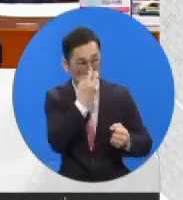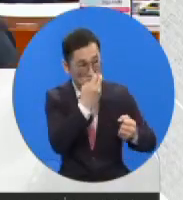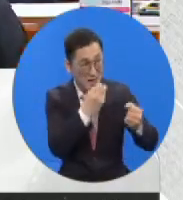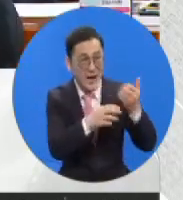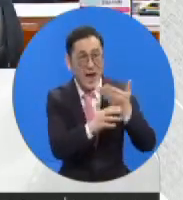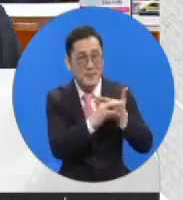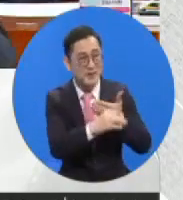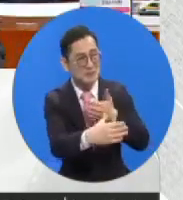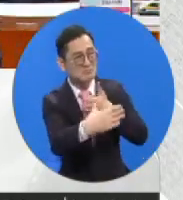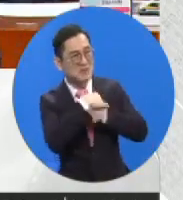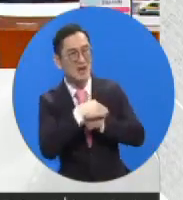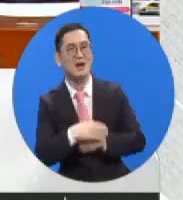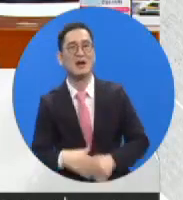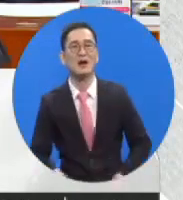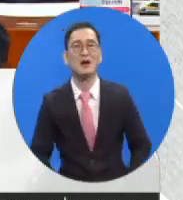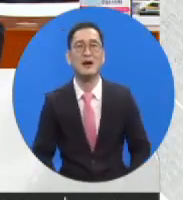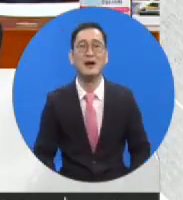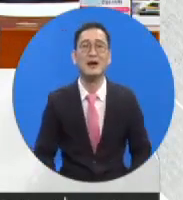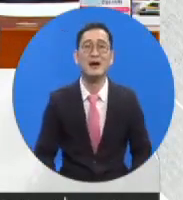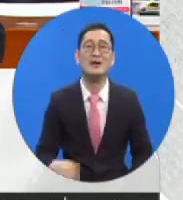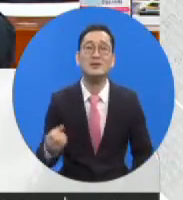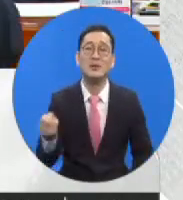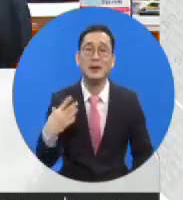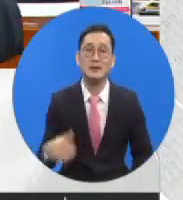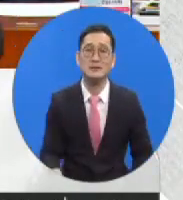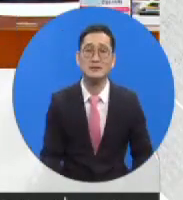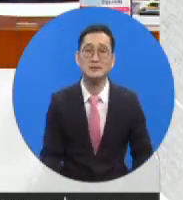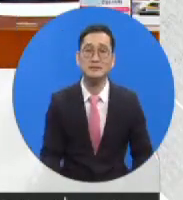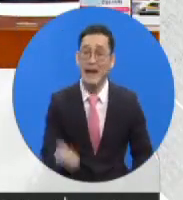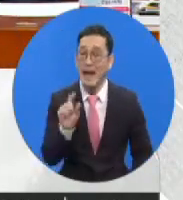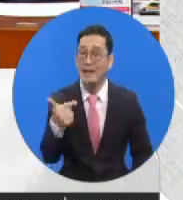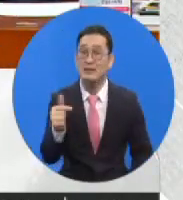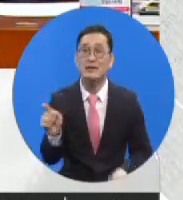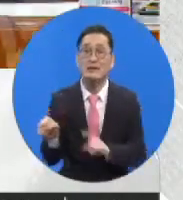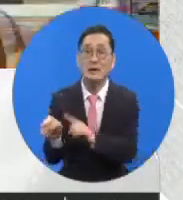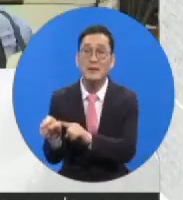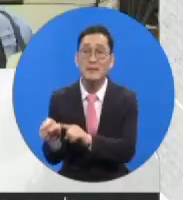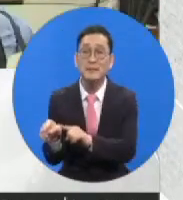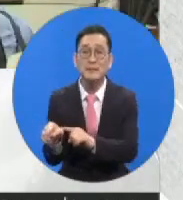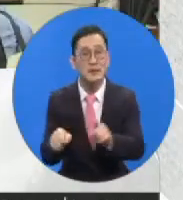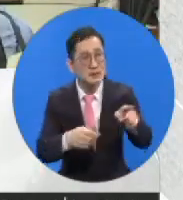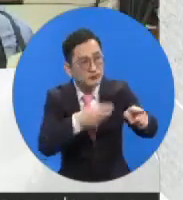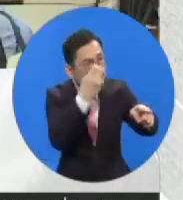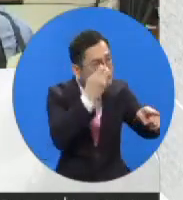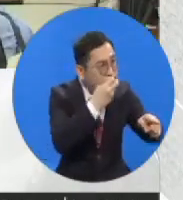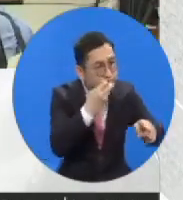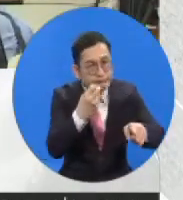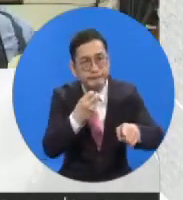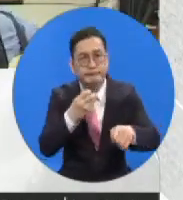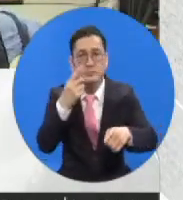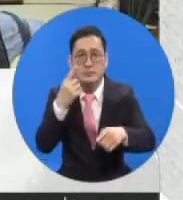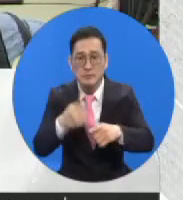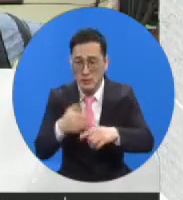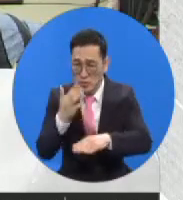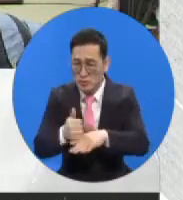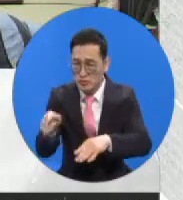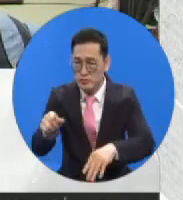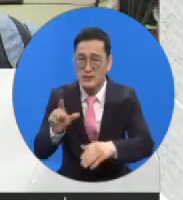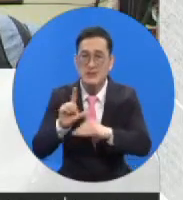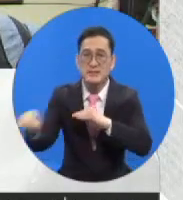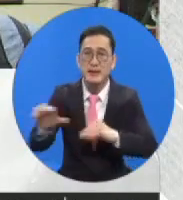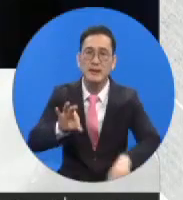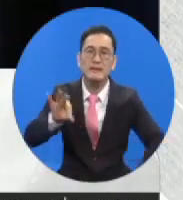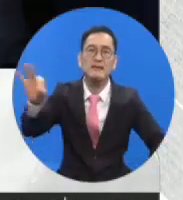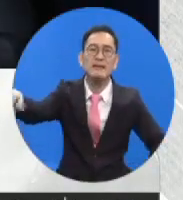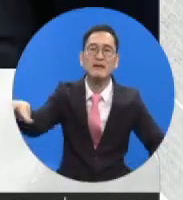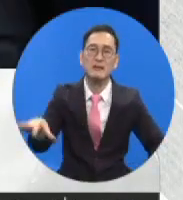얘기했는데 한동훈 검사장 지금 어디 있습니까? 좌천에 좌천에 좌천을 거듭하고 있는데 윤석열 총장이 어저께 했던 굉장히